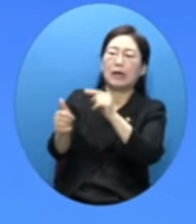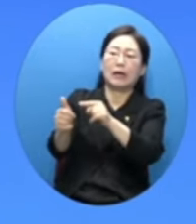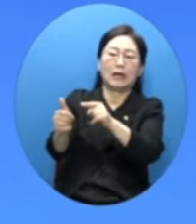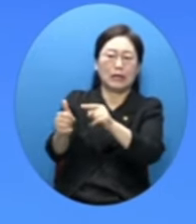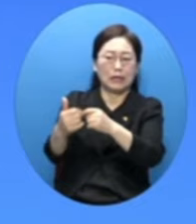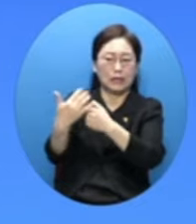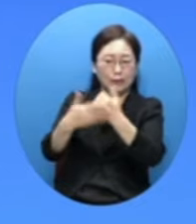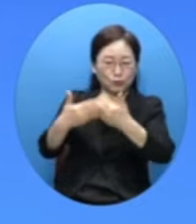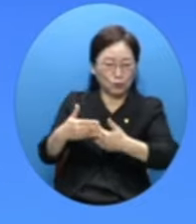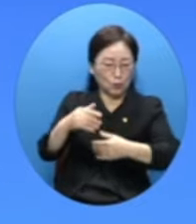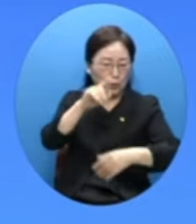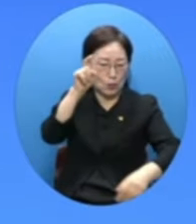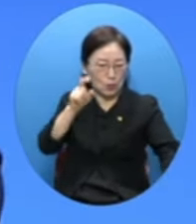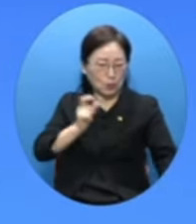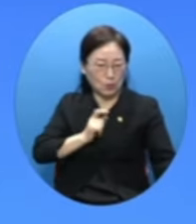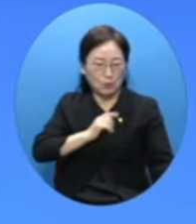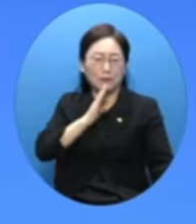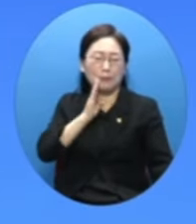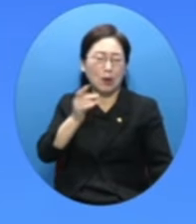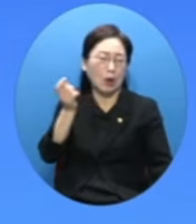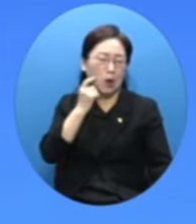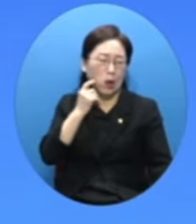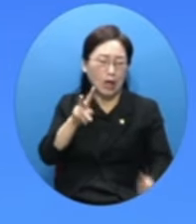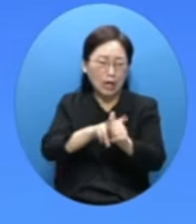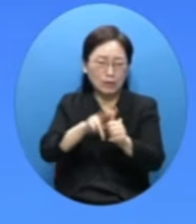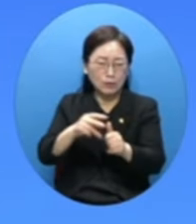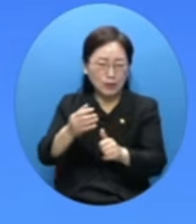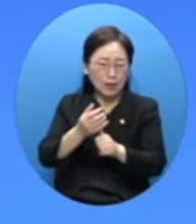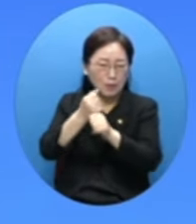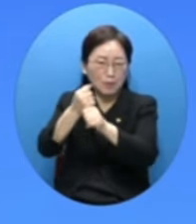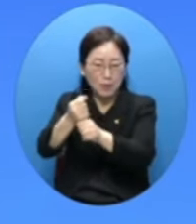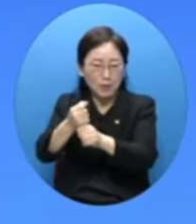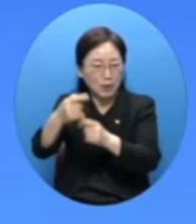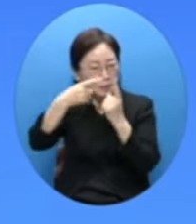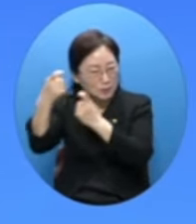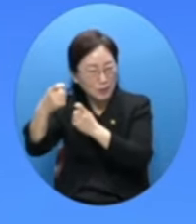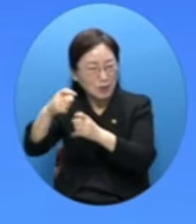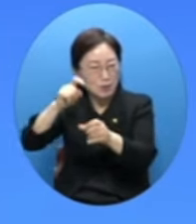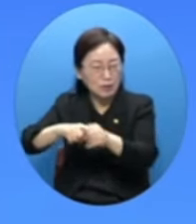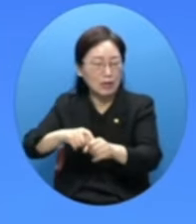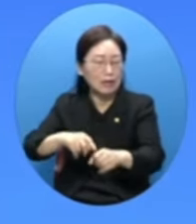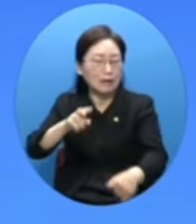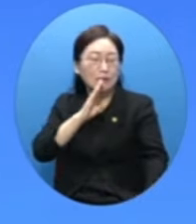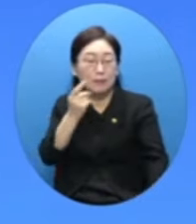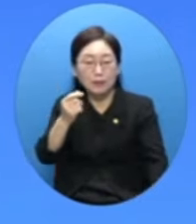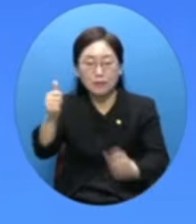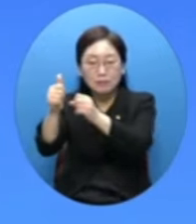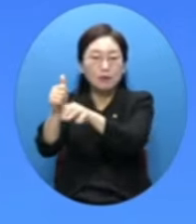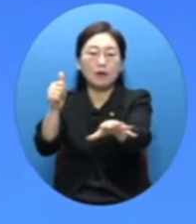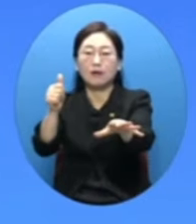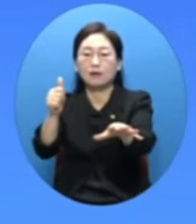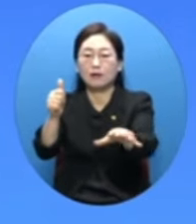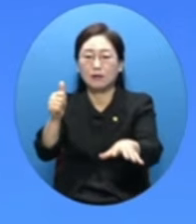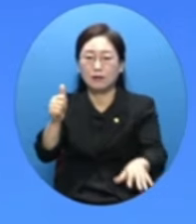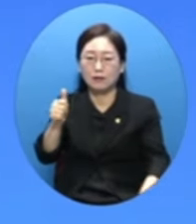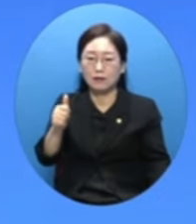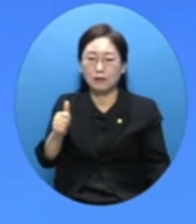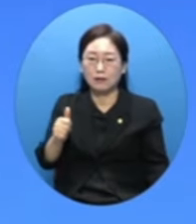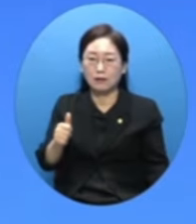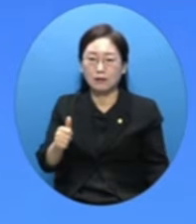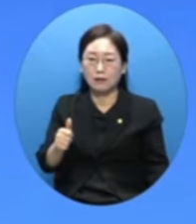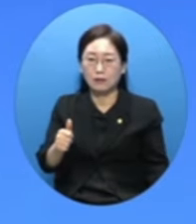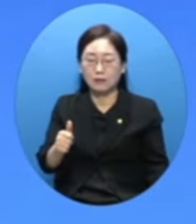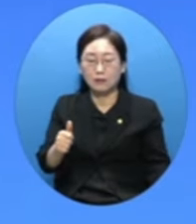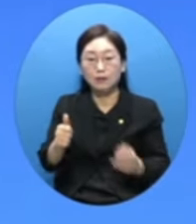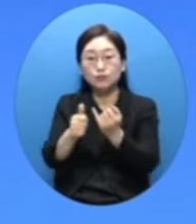저 사람들 우리를 간적으로 포습 하려고 울 같다 잘해 주구나 막 그래가지고 하루 아침에 싹다 마음에 달라져 가지고 그분들이 그